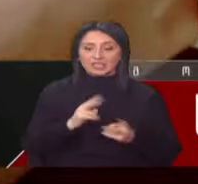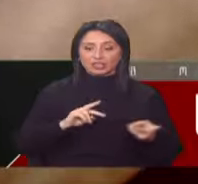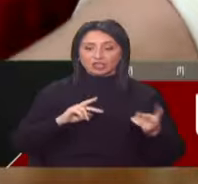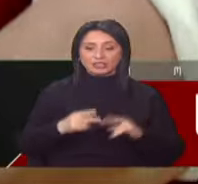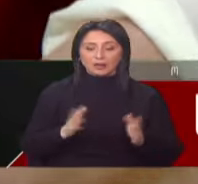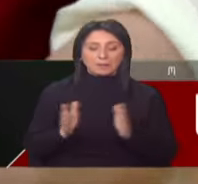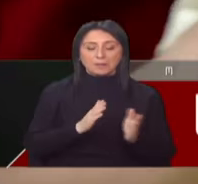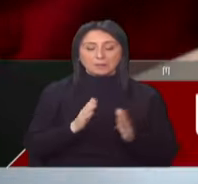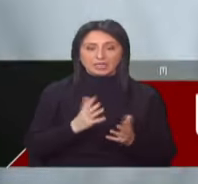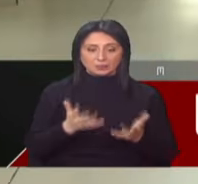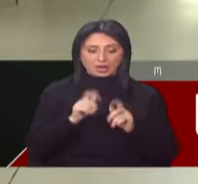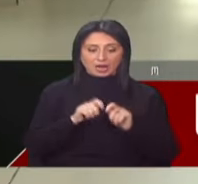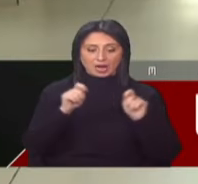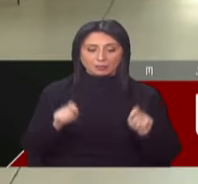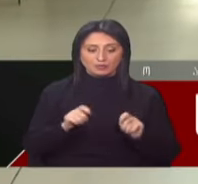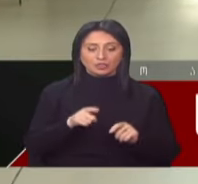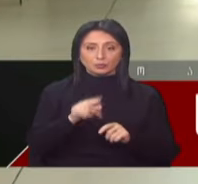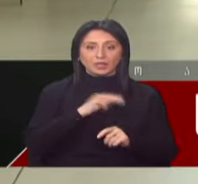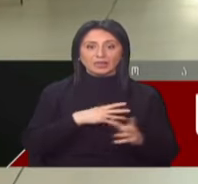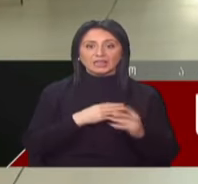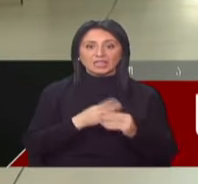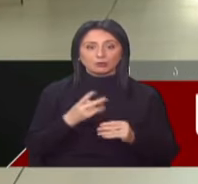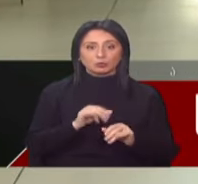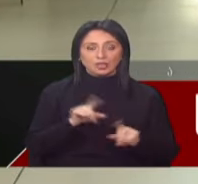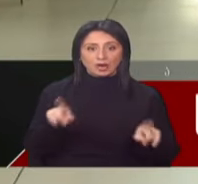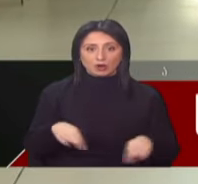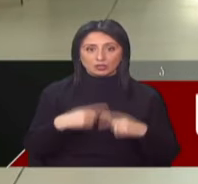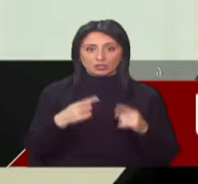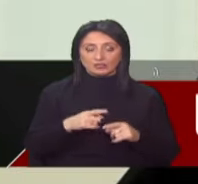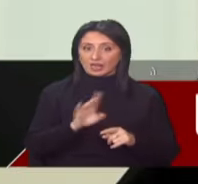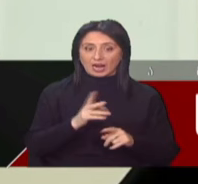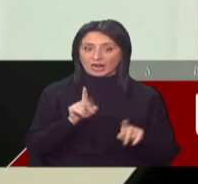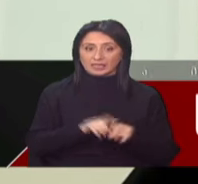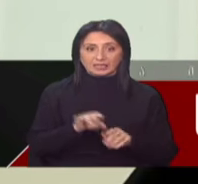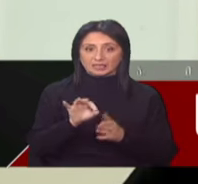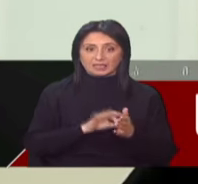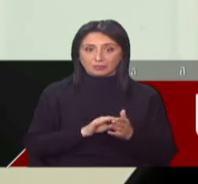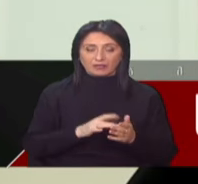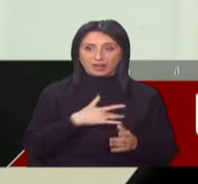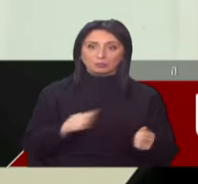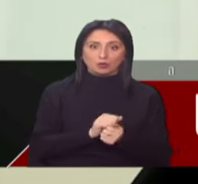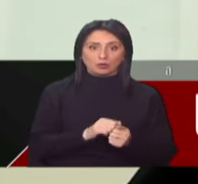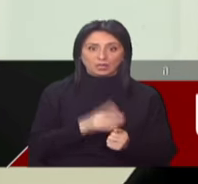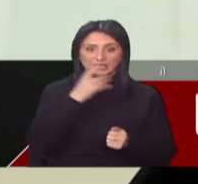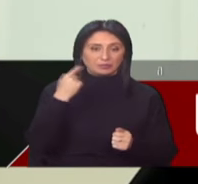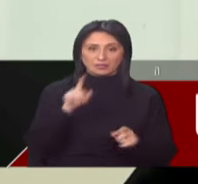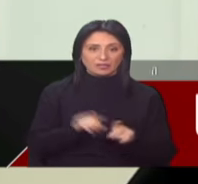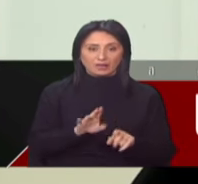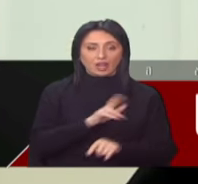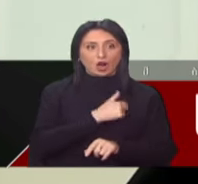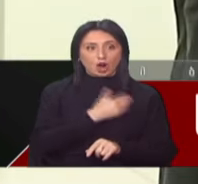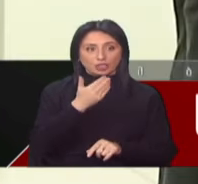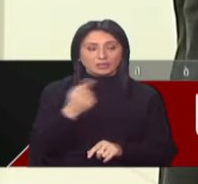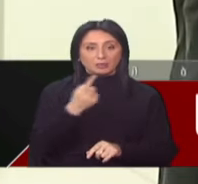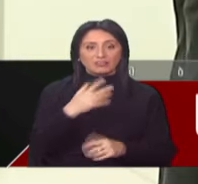ცვლილებები მაქსიმალური გამჭვირვალობით და სექტორთან თანამშრომლობით უნდა განხორციელდეს და არა ისე სწრაფად და ხისტად, როგორც ეს წლების წინ ჰოსპიტლებისა